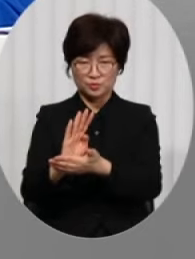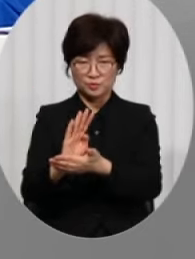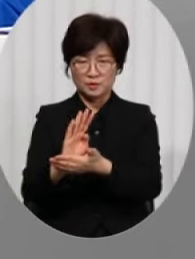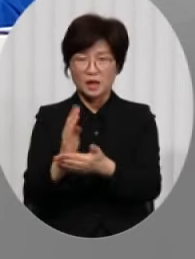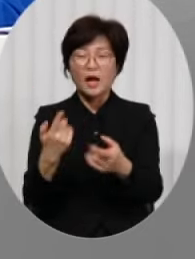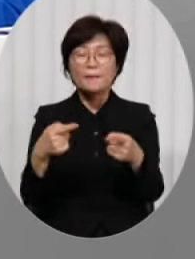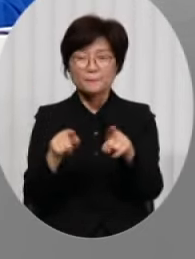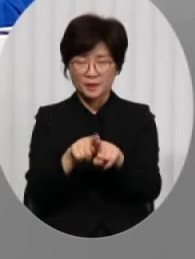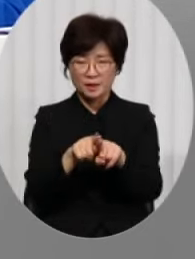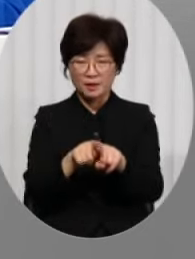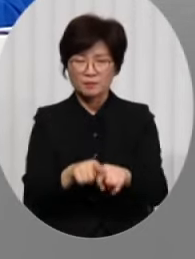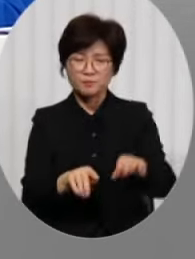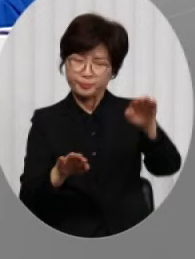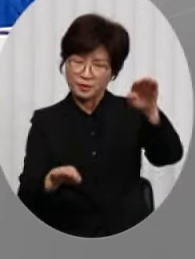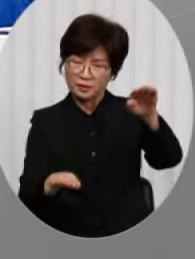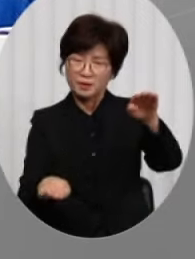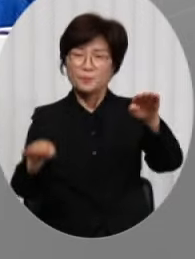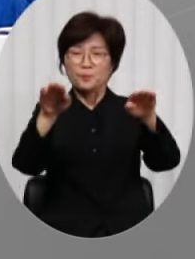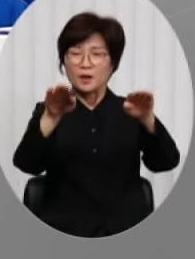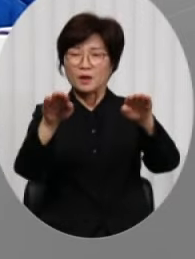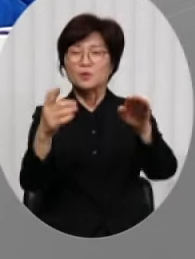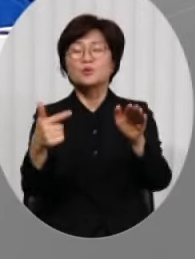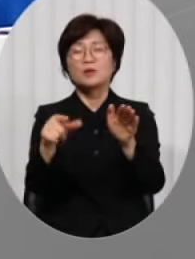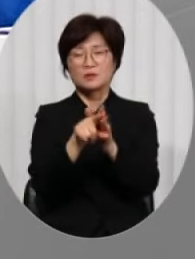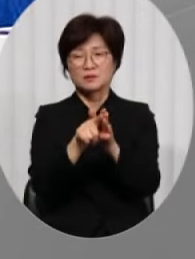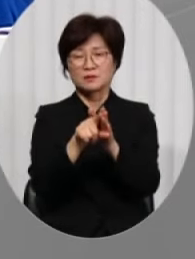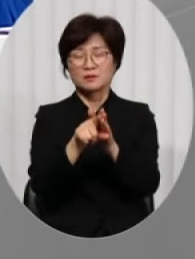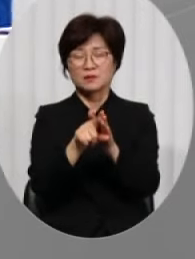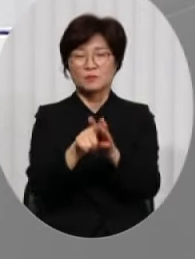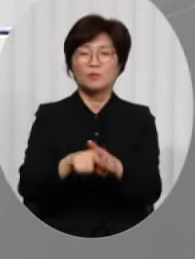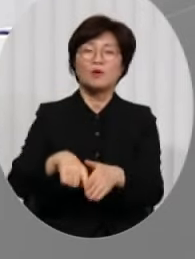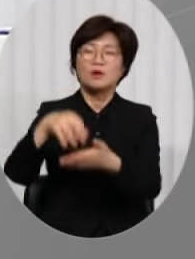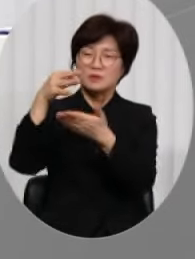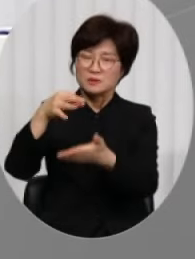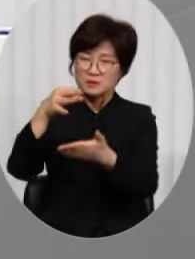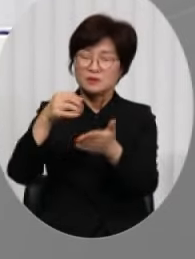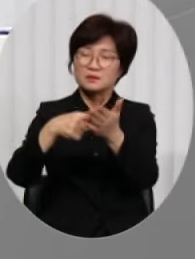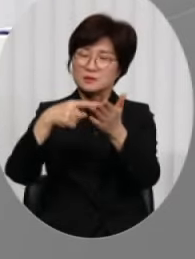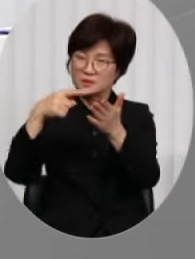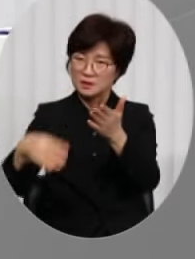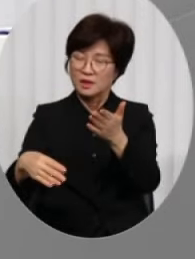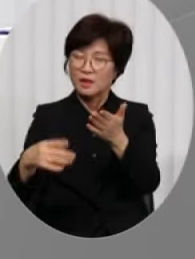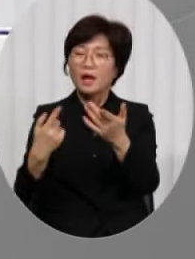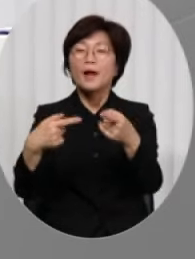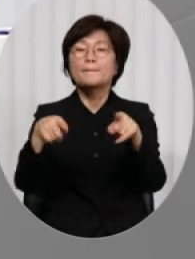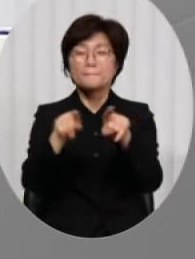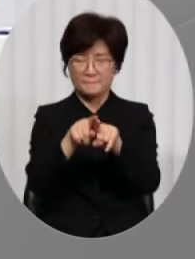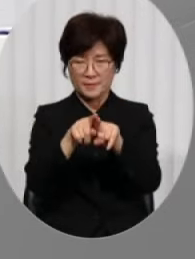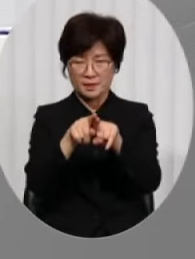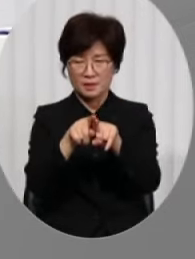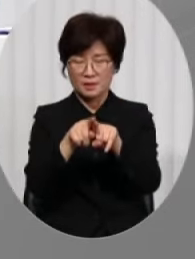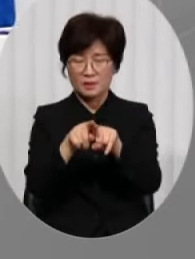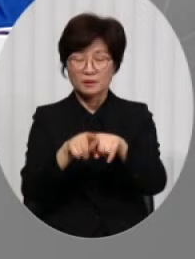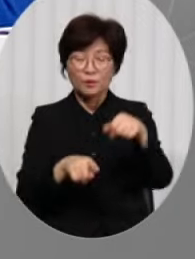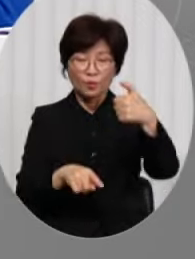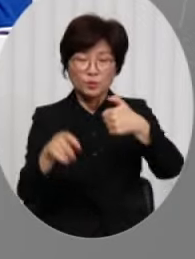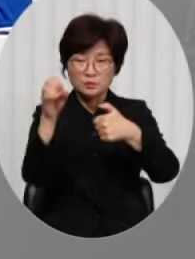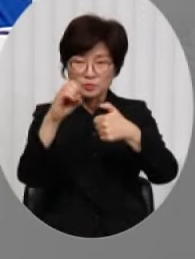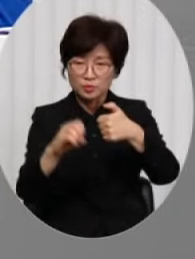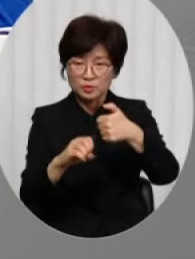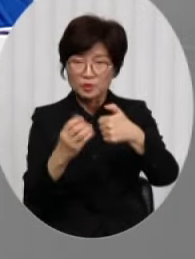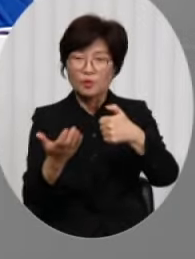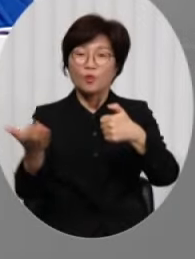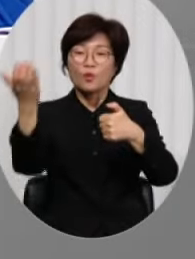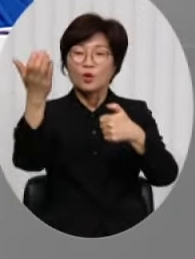위해서 공동과세를 재산세 공동과세를 좀 해보자. 현재 50%입니다. 그런데 이걸 60% 높여보자 했는데 여기에